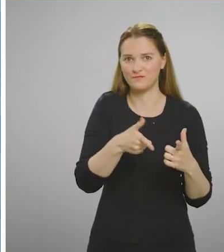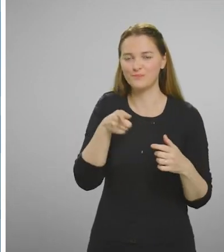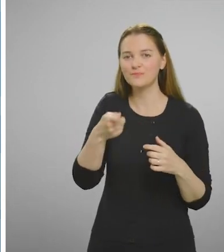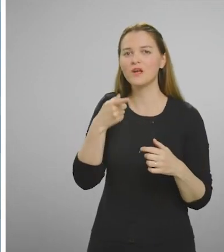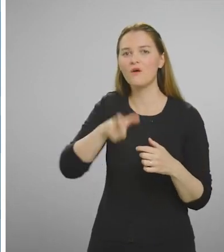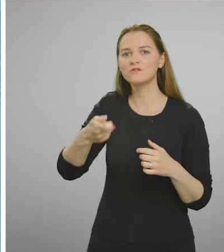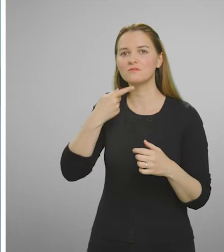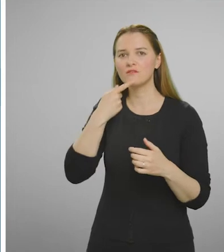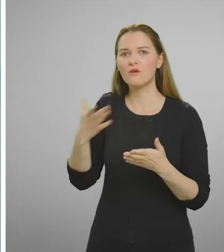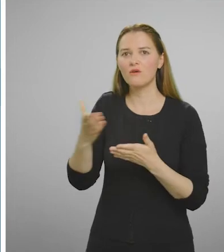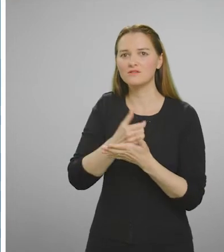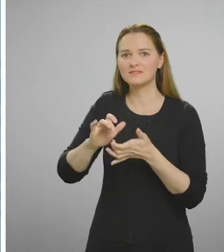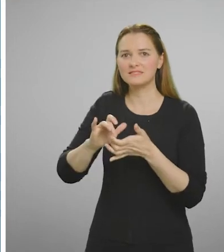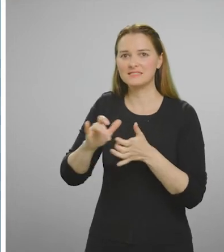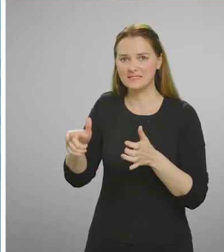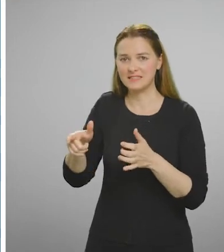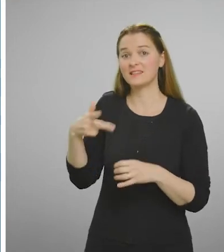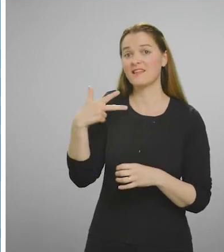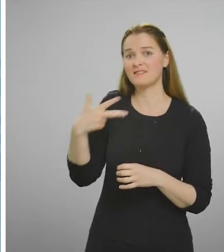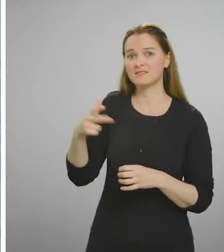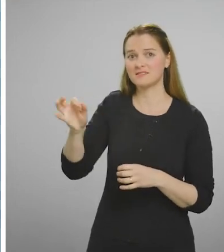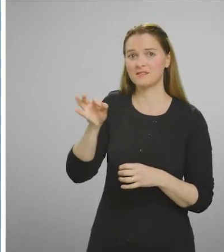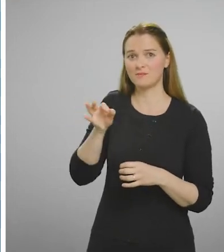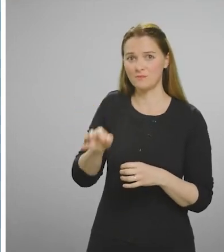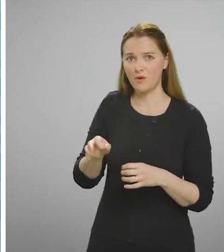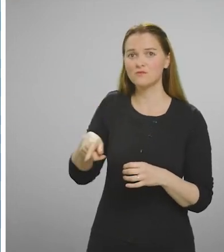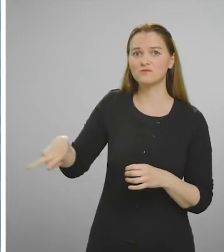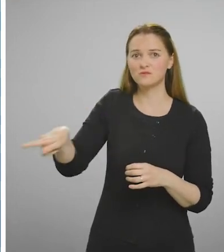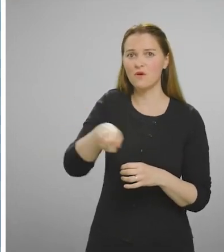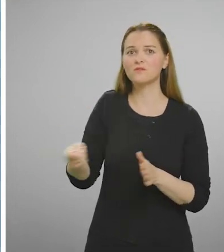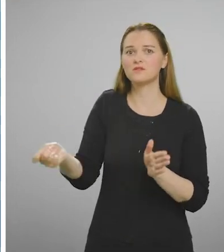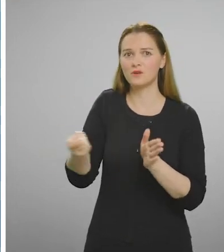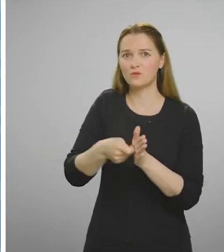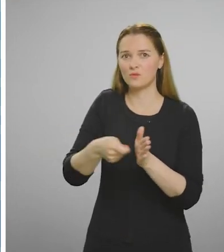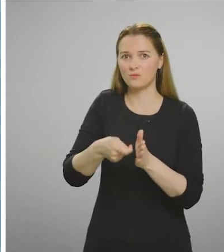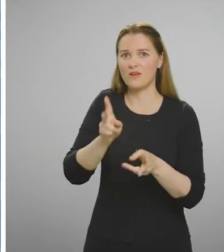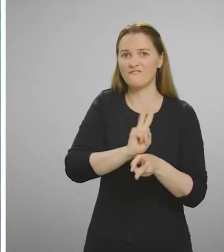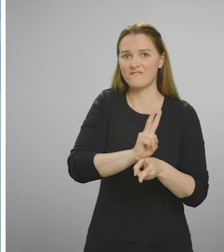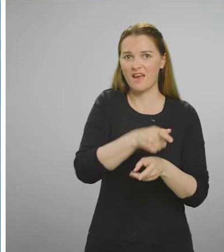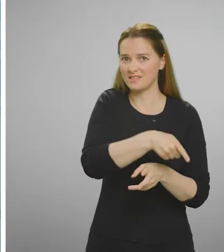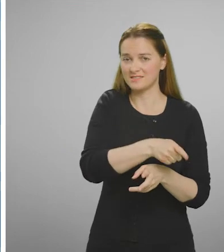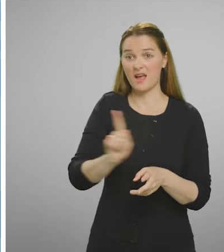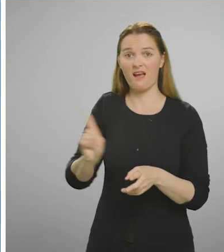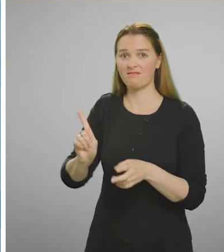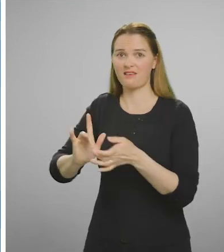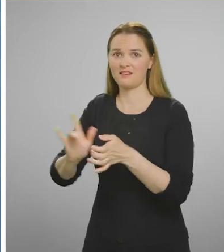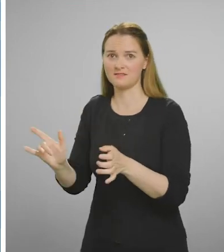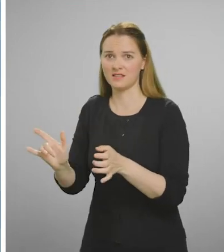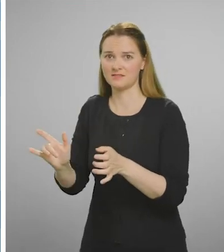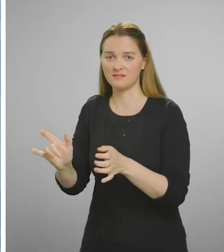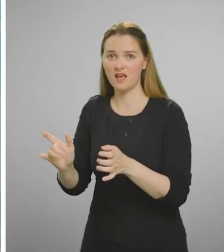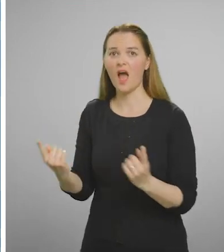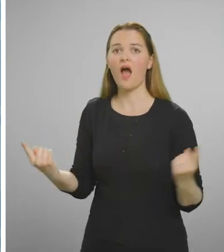online populaciji Republike Hrvatske postoji 30% onih koji su knjige kupovali dok je Interliber bio na Velesajmu, ali ne i